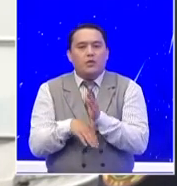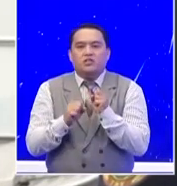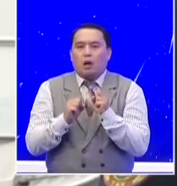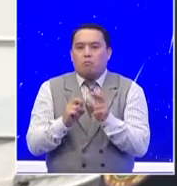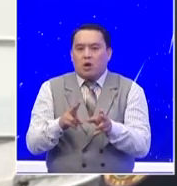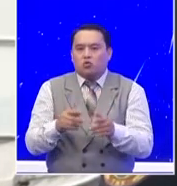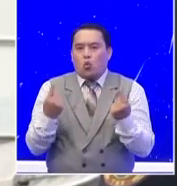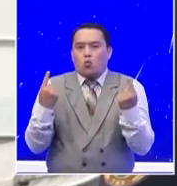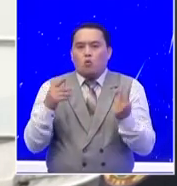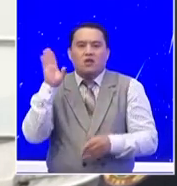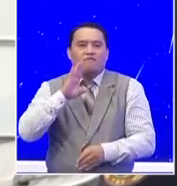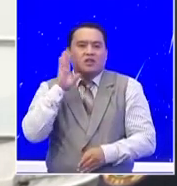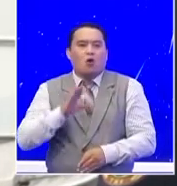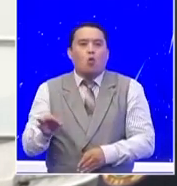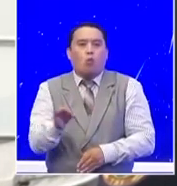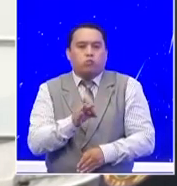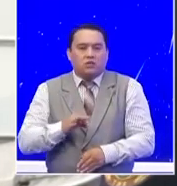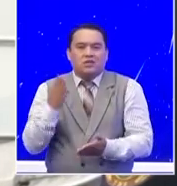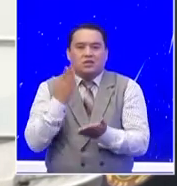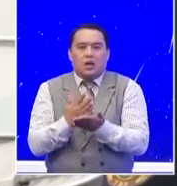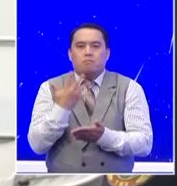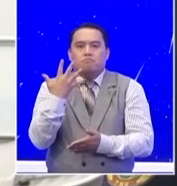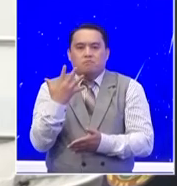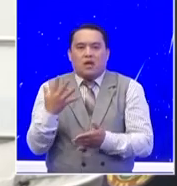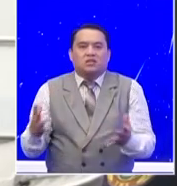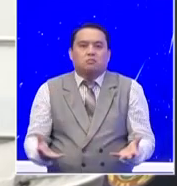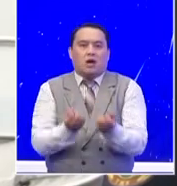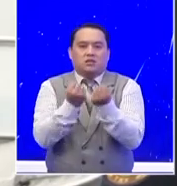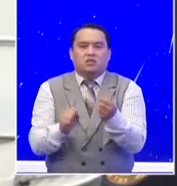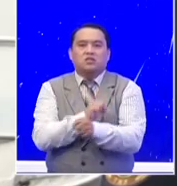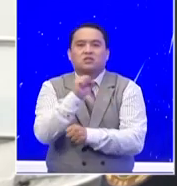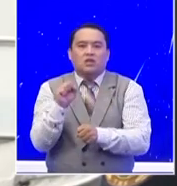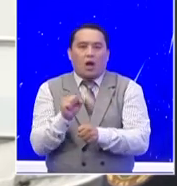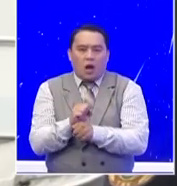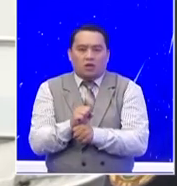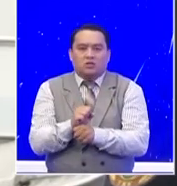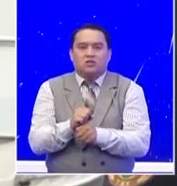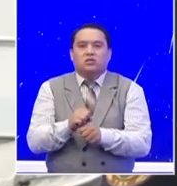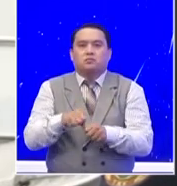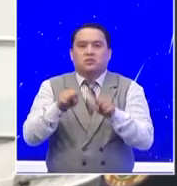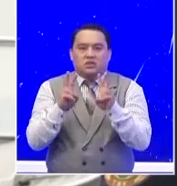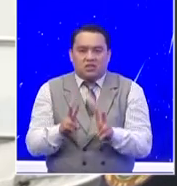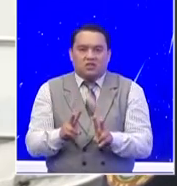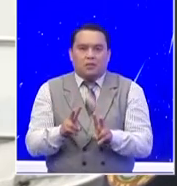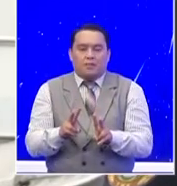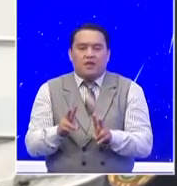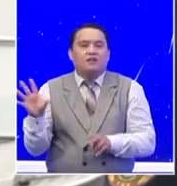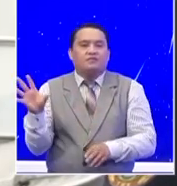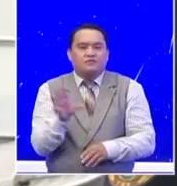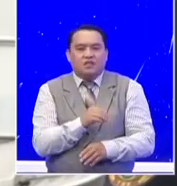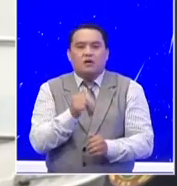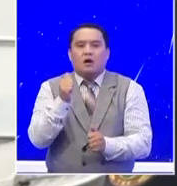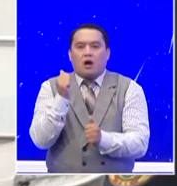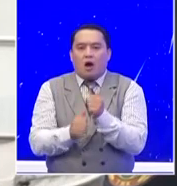период на крупных водоемах области функционируют 5 стационарных спасательных станций со штатными спасателями. Все они